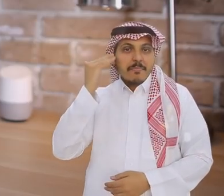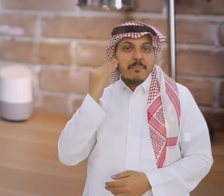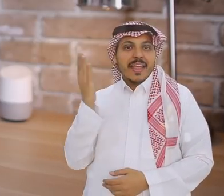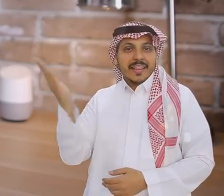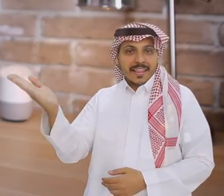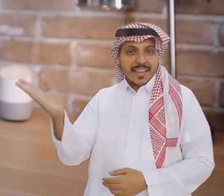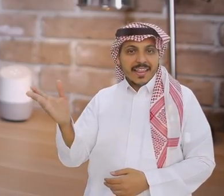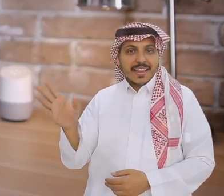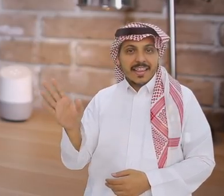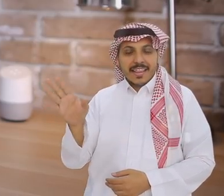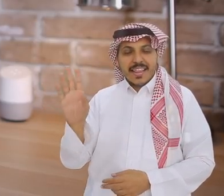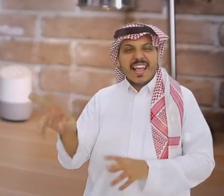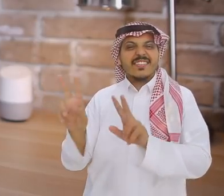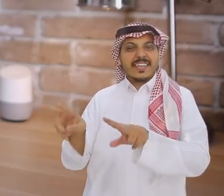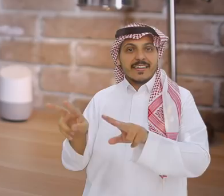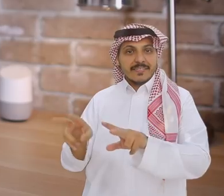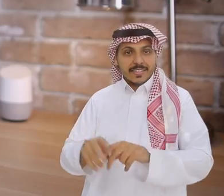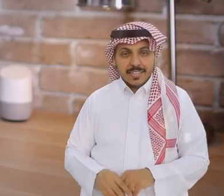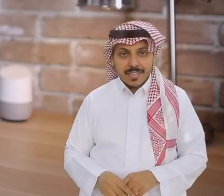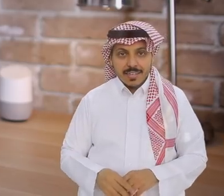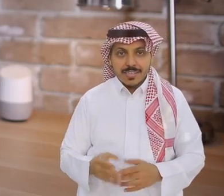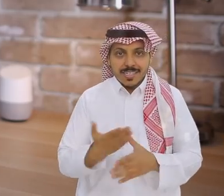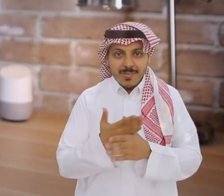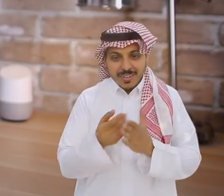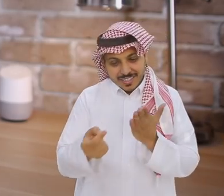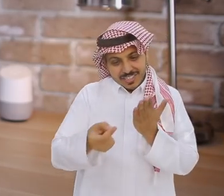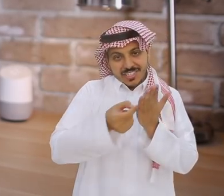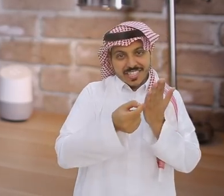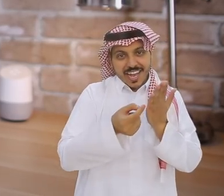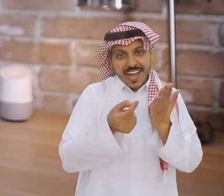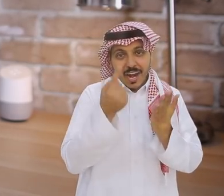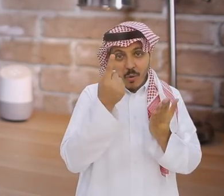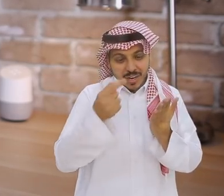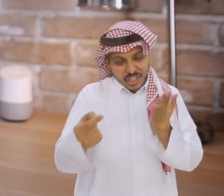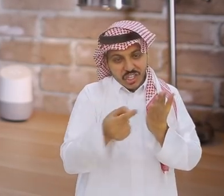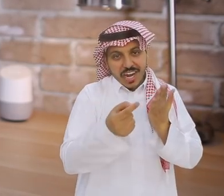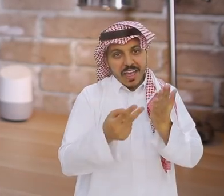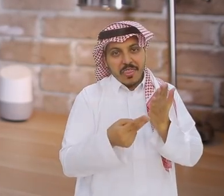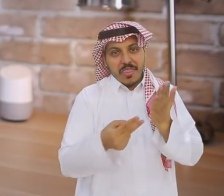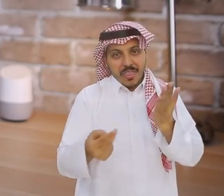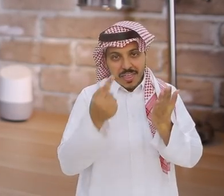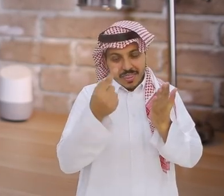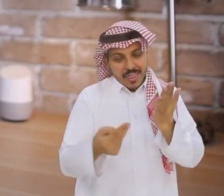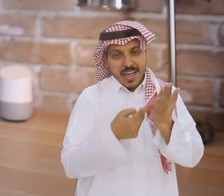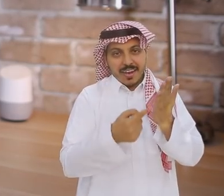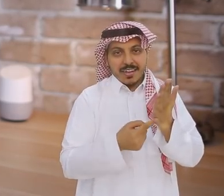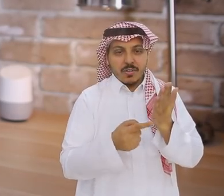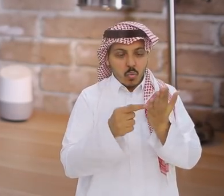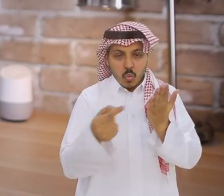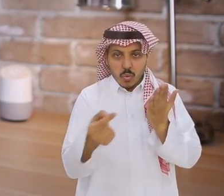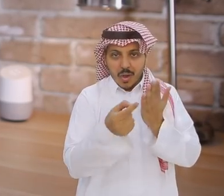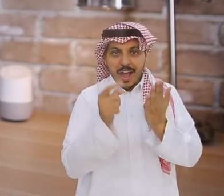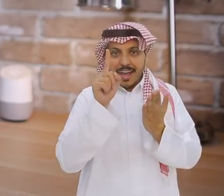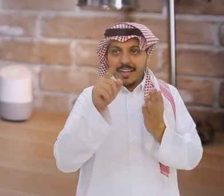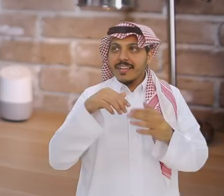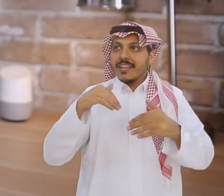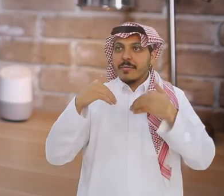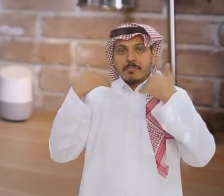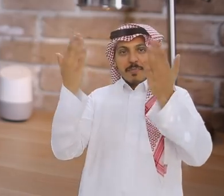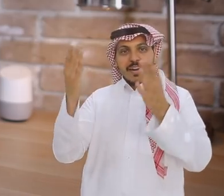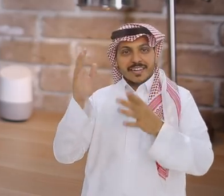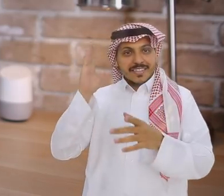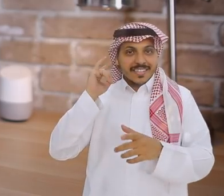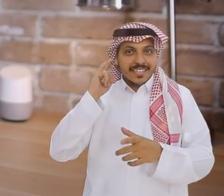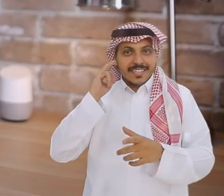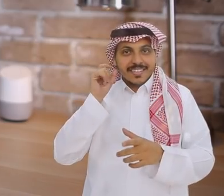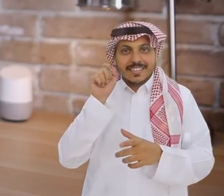فيها أحياناً شريحتين، والعمالة المنزلية يستعينون بشريحتين، واحدة للاتصال الدولي، مدري ليش قاعد أتكلم